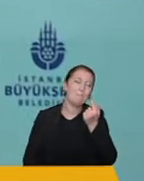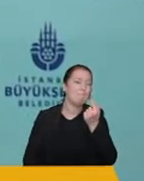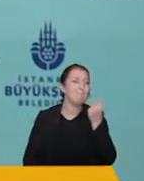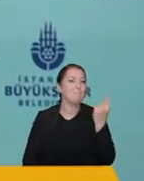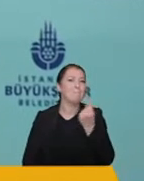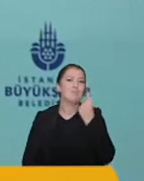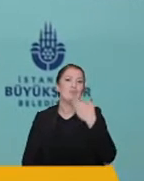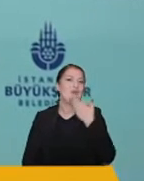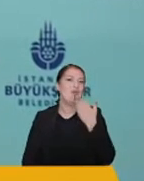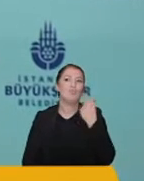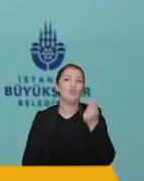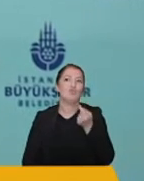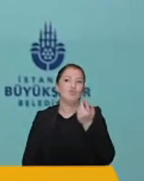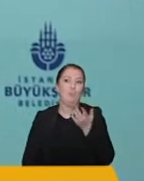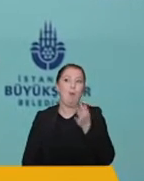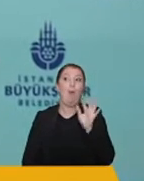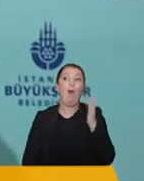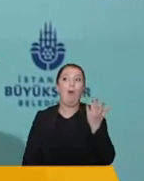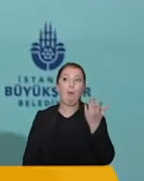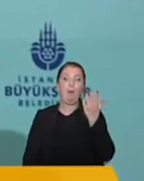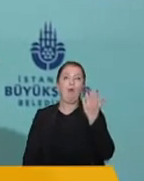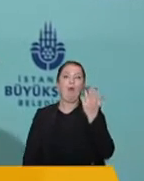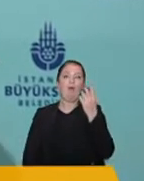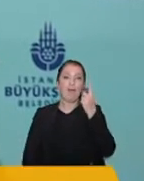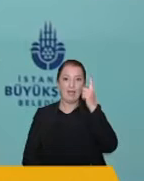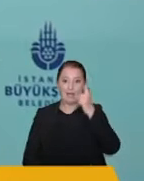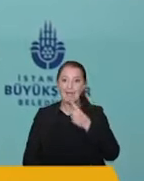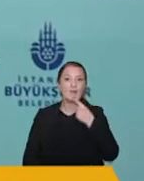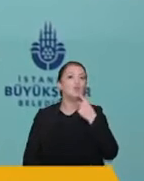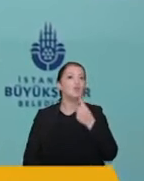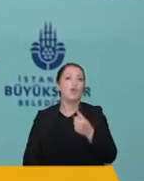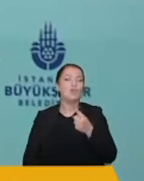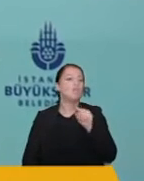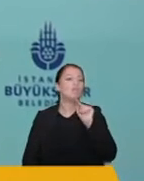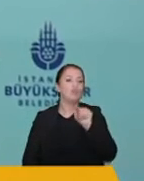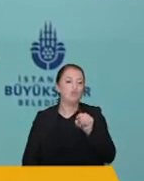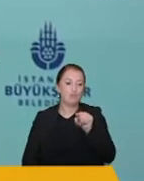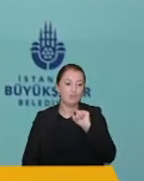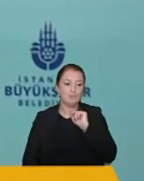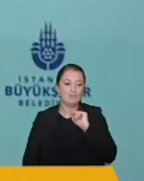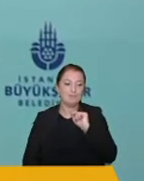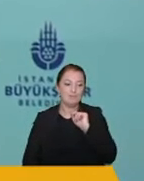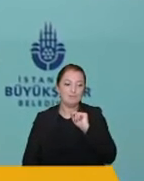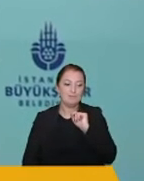çalışacağım. Ama ilk söyleyeceğim şey şudur.